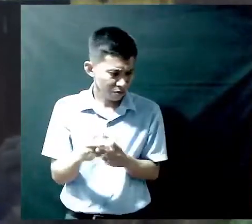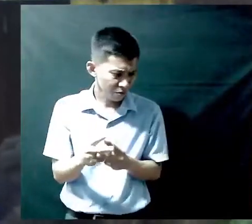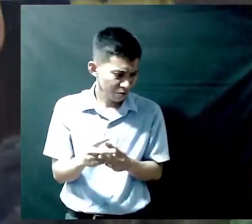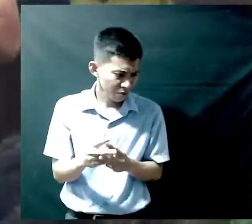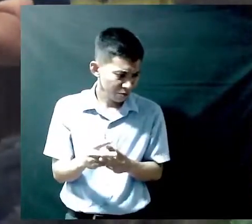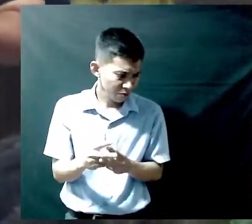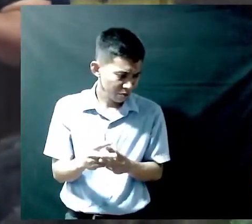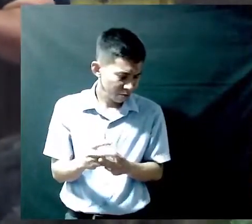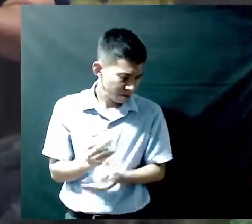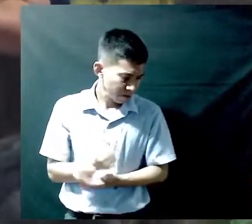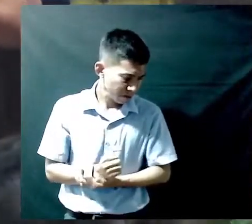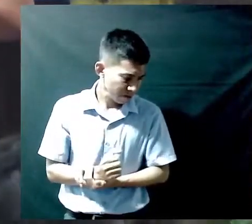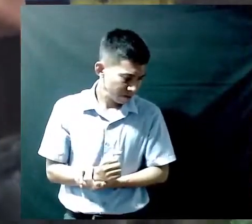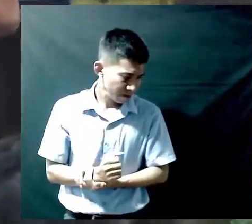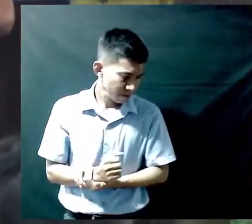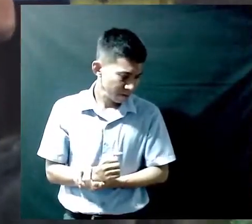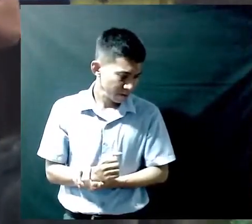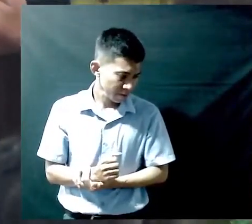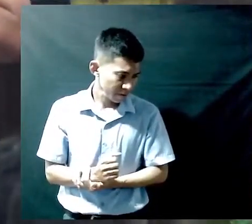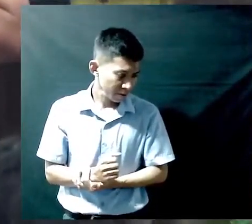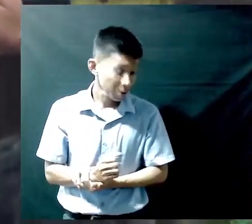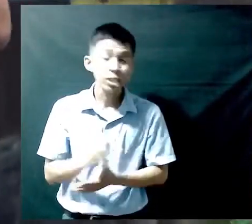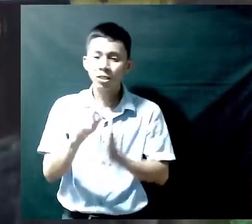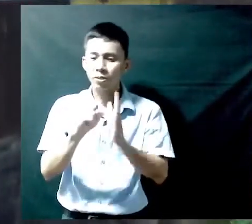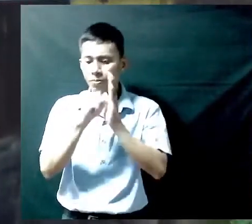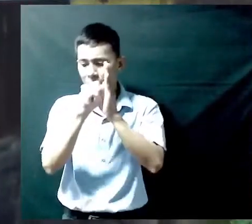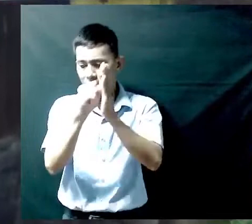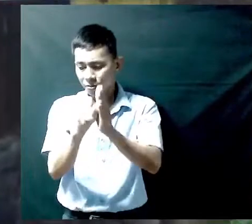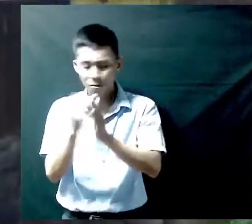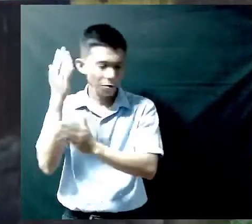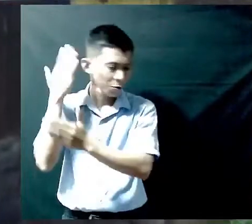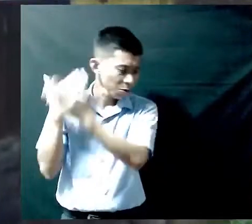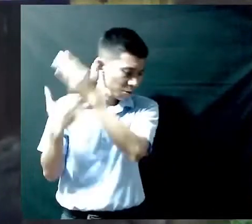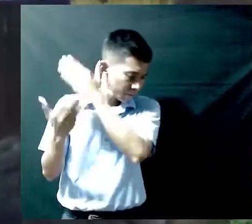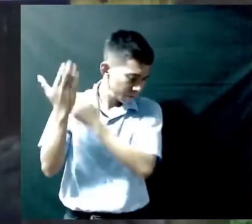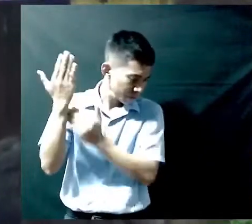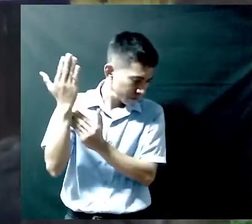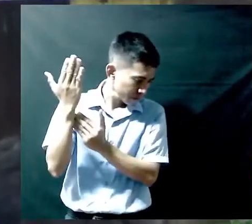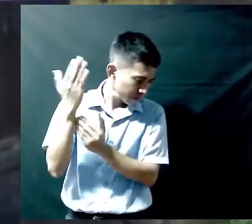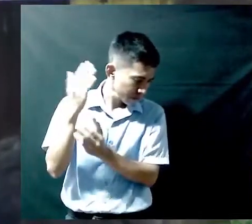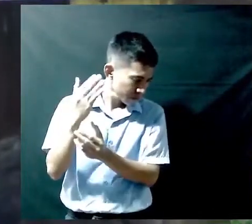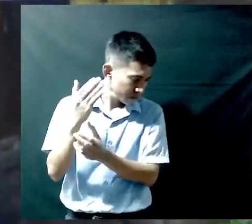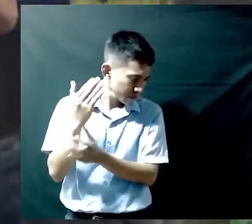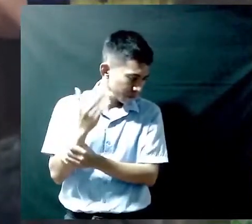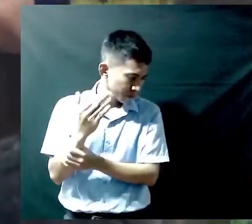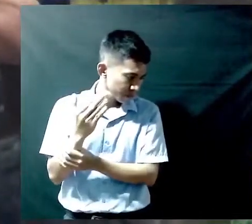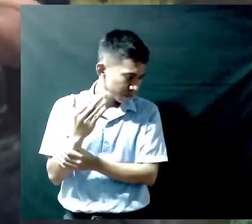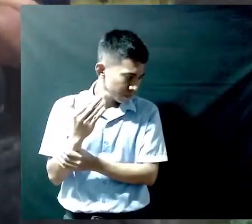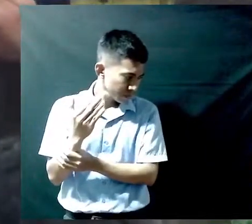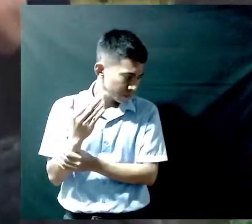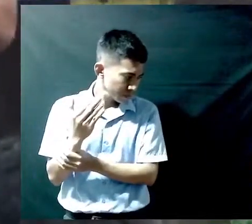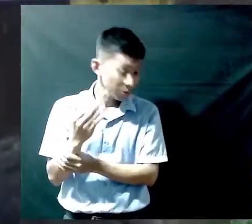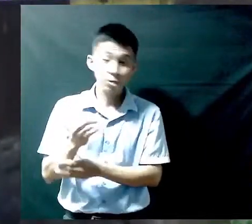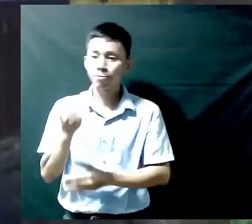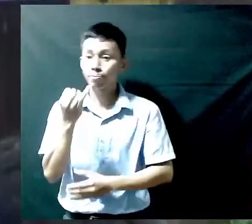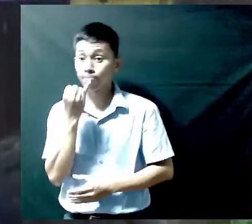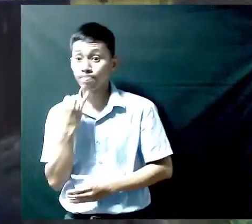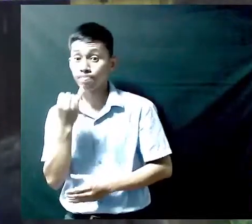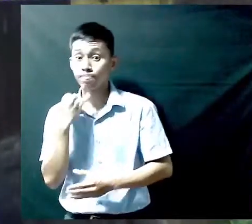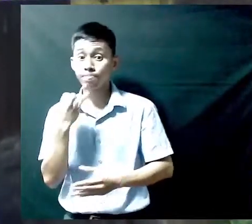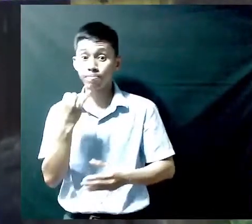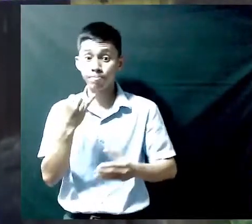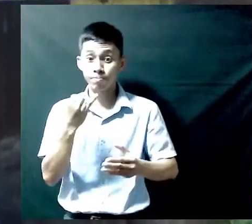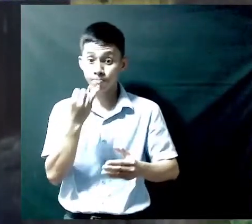timing ang kapanganakan ni Paul, ni Samuel, nung time na yon. Bakit po? Sabagat ang Israel nung panahon na